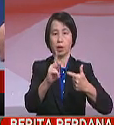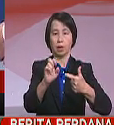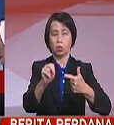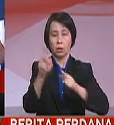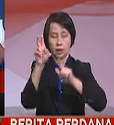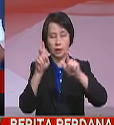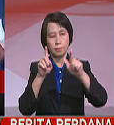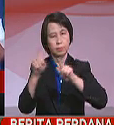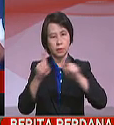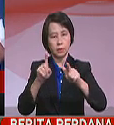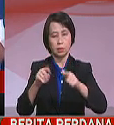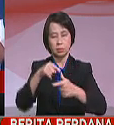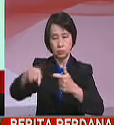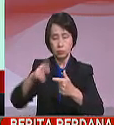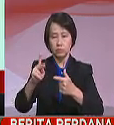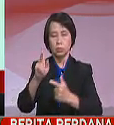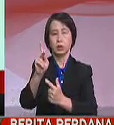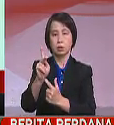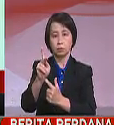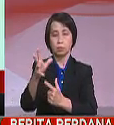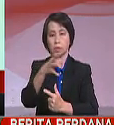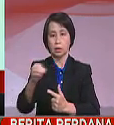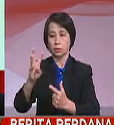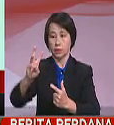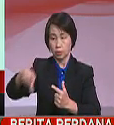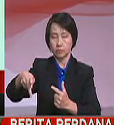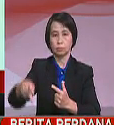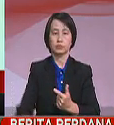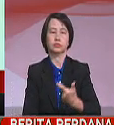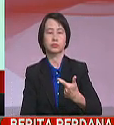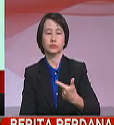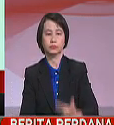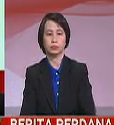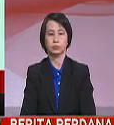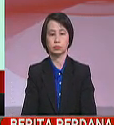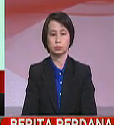daerah Lembah Pantai dan Kepong di wilayah Persekutuan Kuala Lumpur.